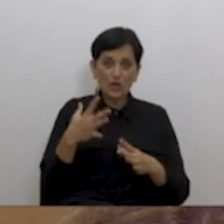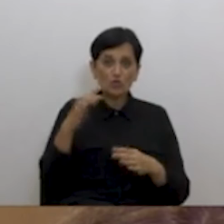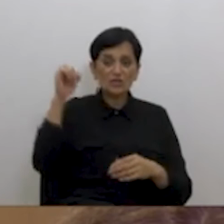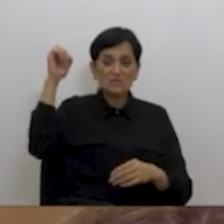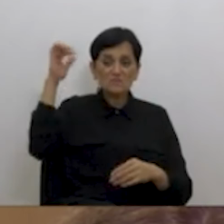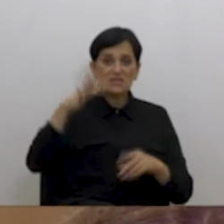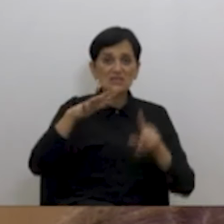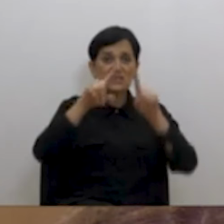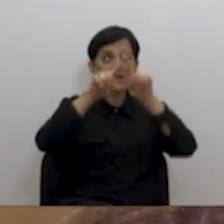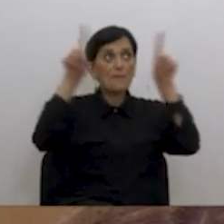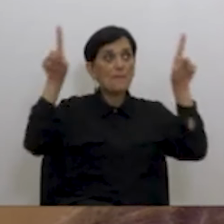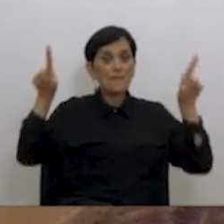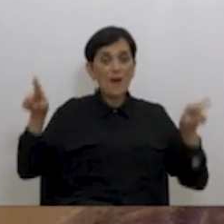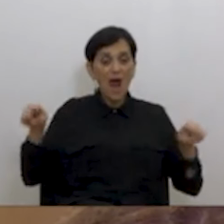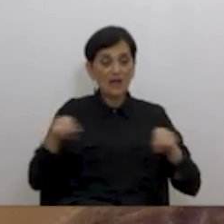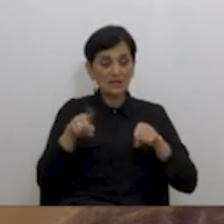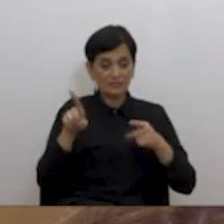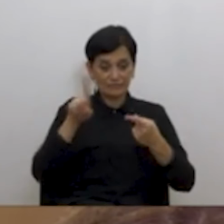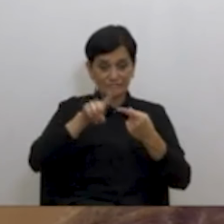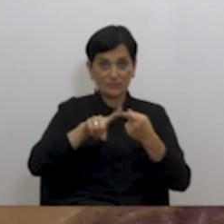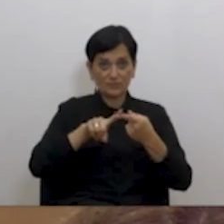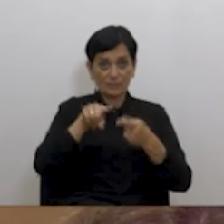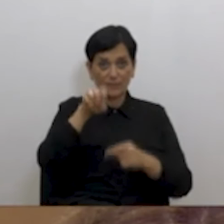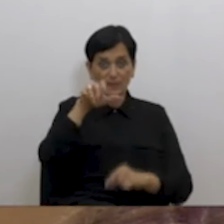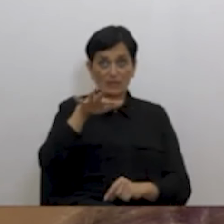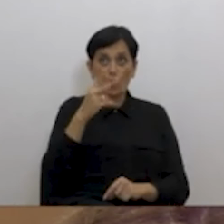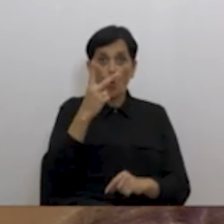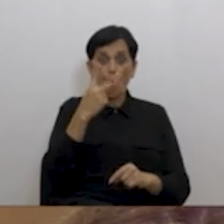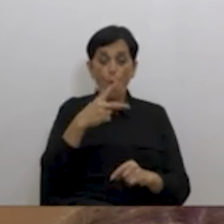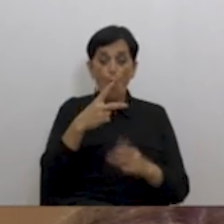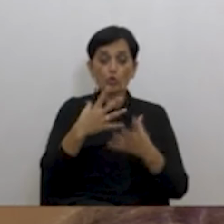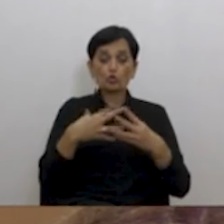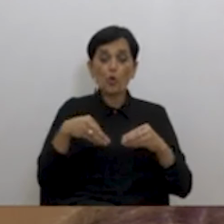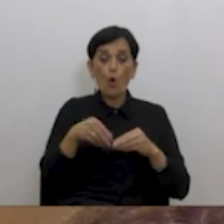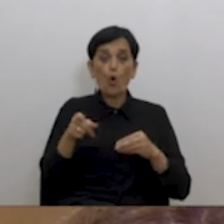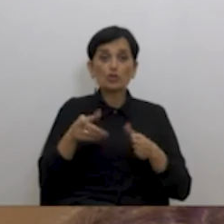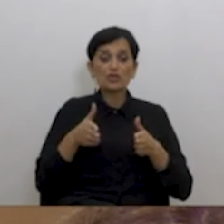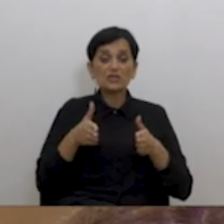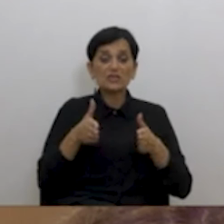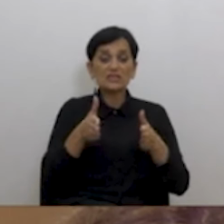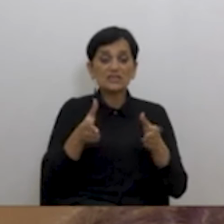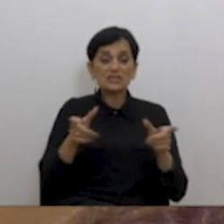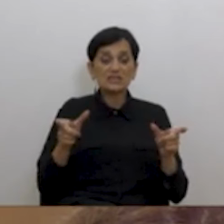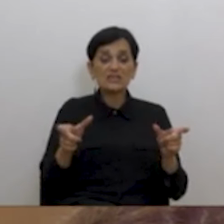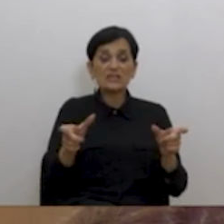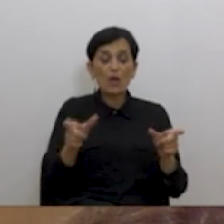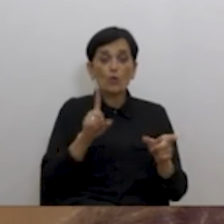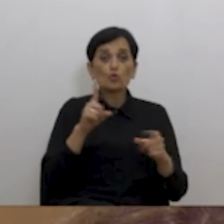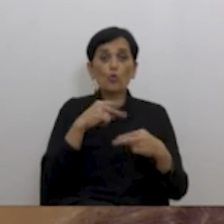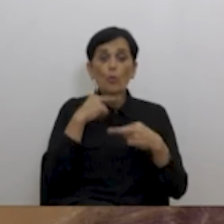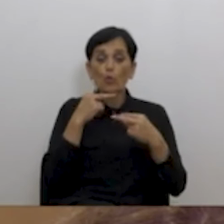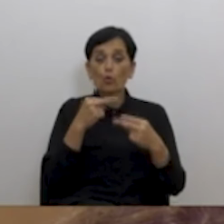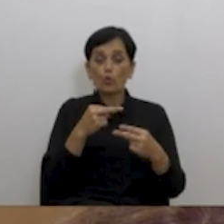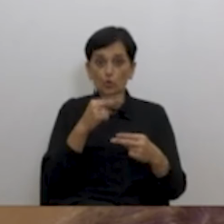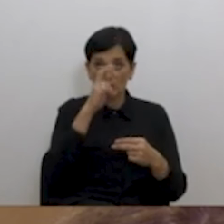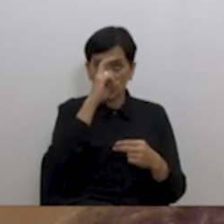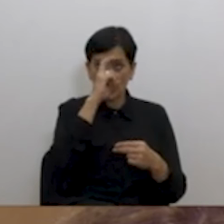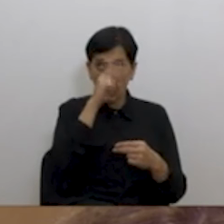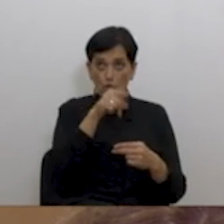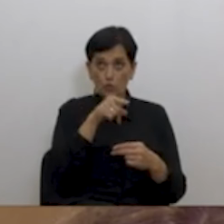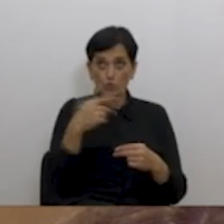ბატარეებზე მაინც სინათლე და ამ ხალხს 20 ოჯახს მოუწია გზის გადაკეტვა იმისთვის რომ ყურადღება მიექცია ხელისუფლების